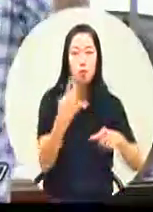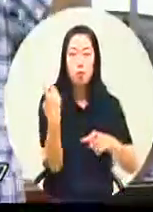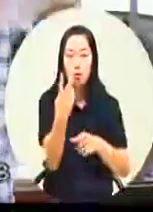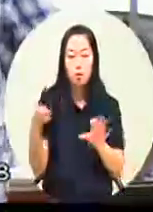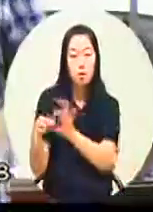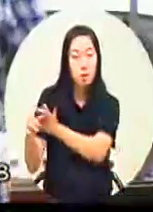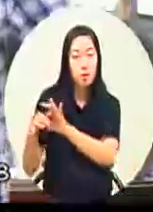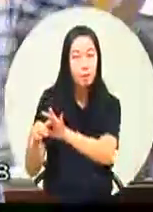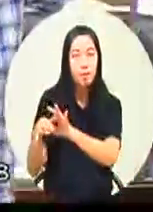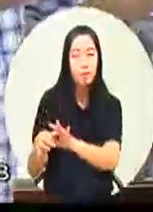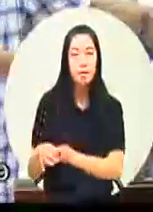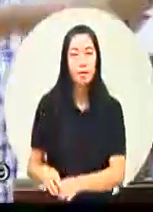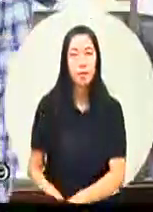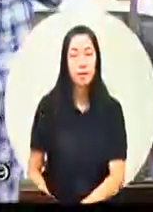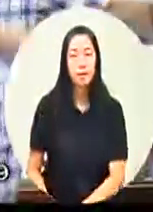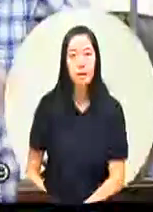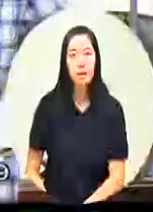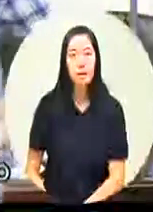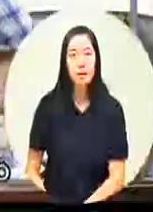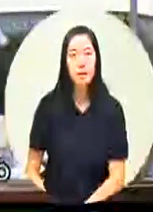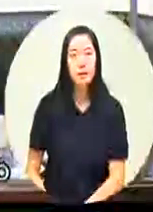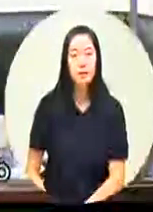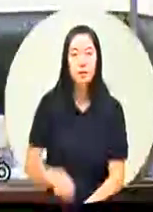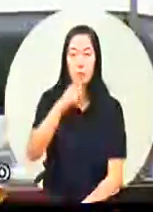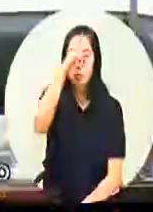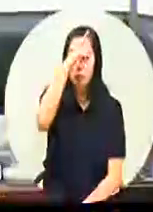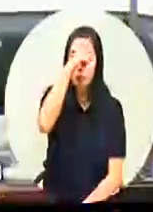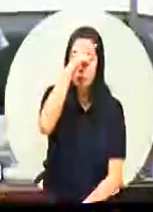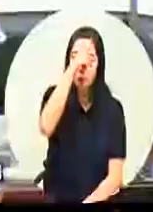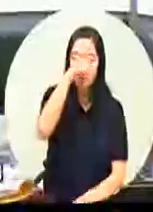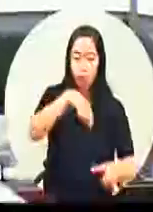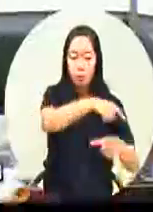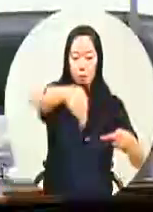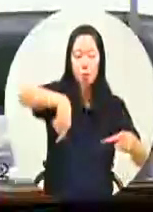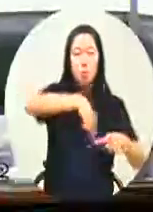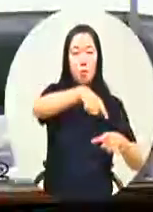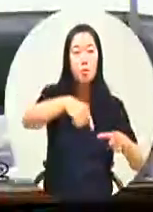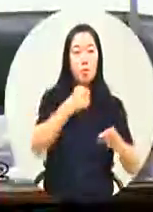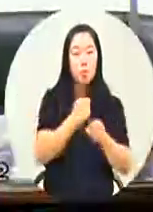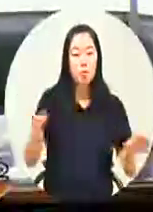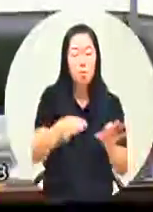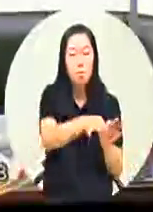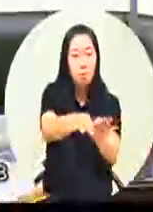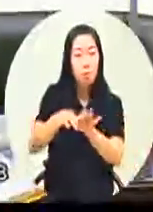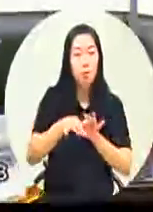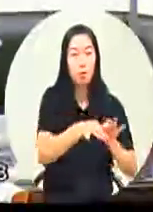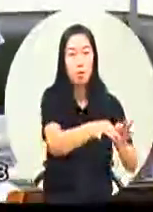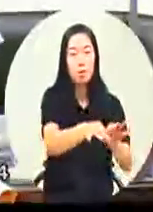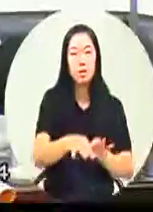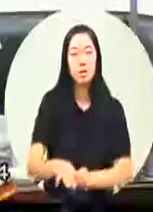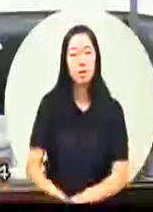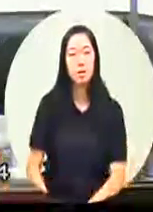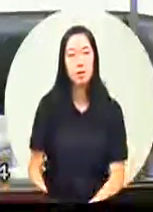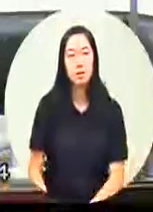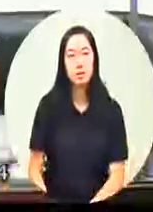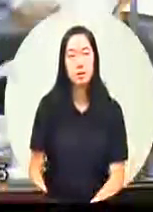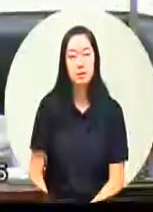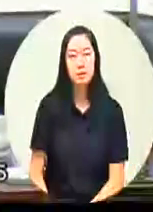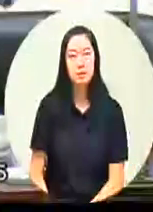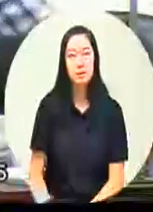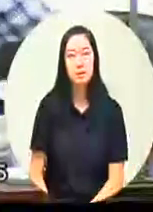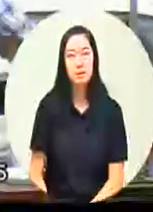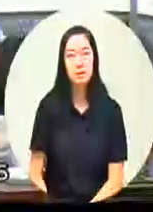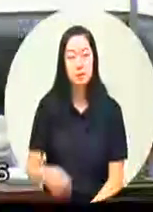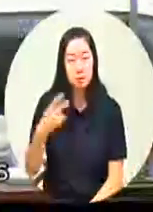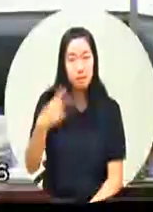一环两连接，那个是我们黄线的，黄线的就是环状把它连接在一起的黄线的，对不对？你说爱球，还